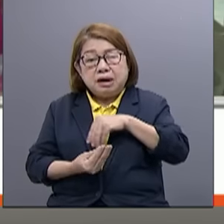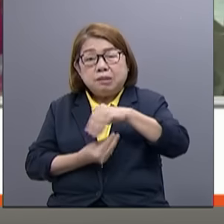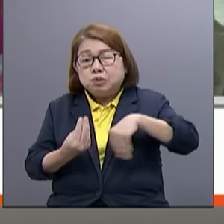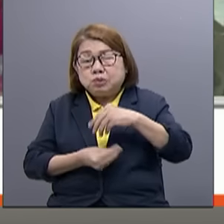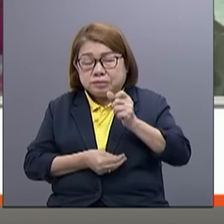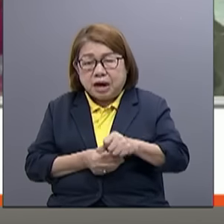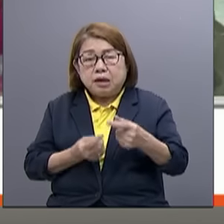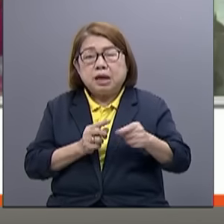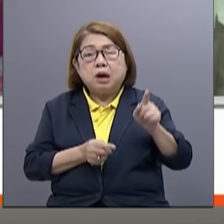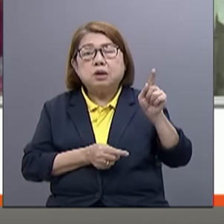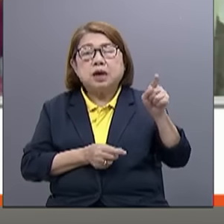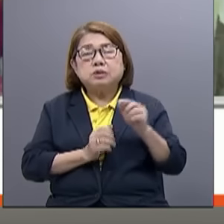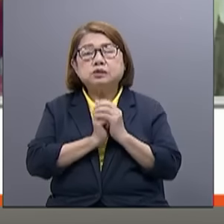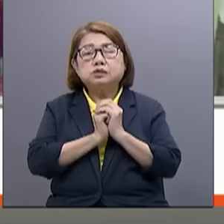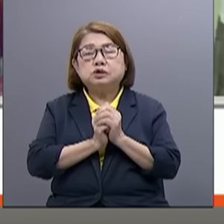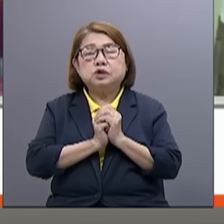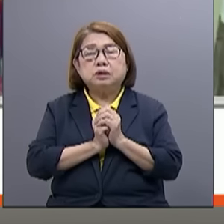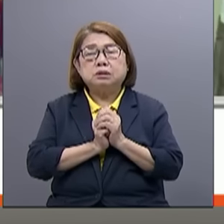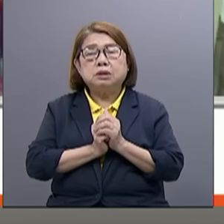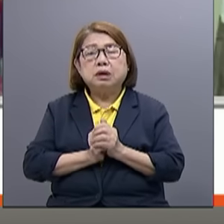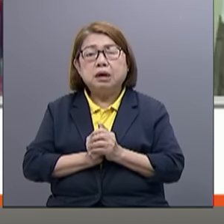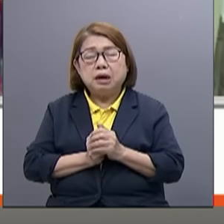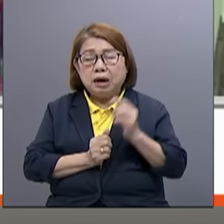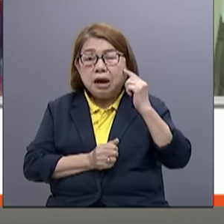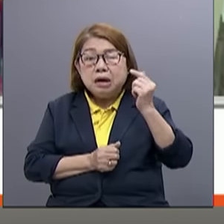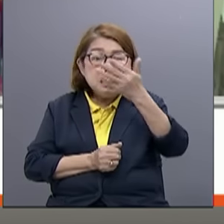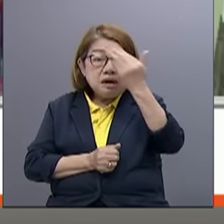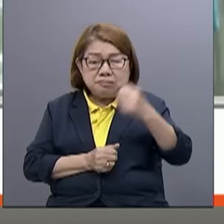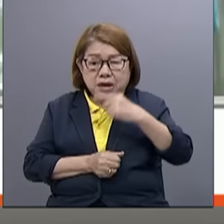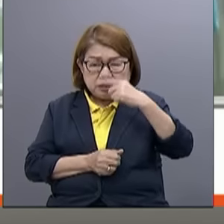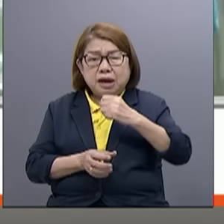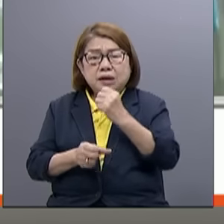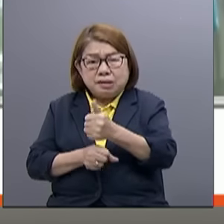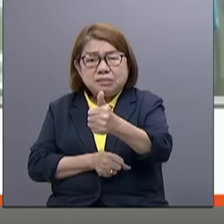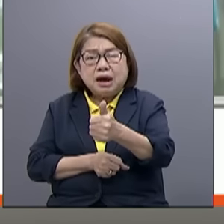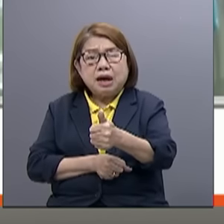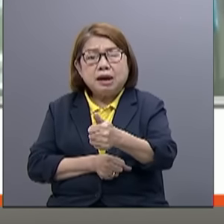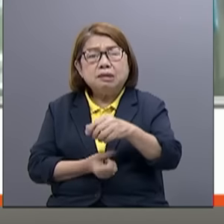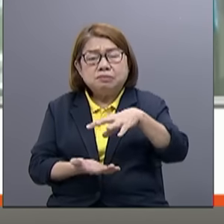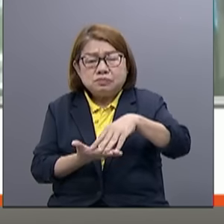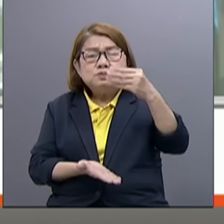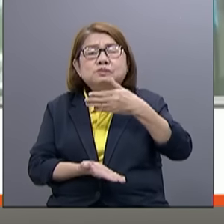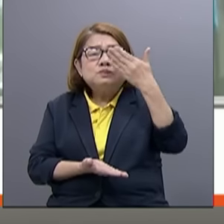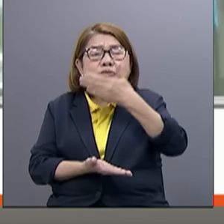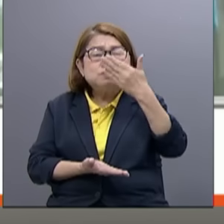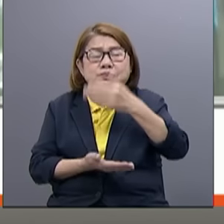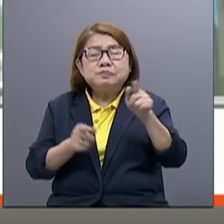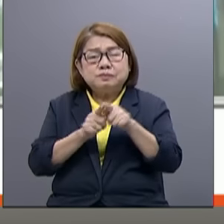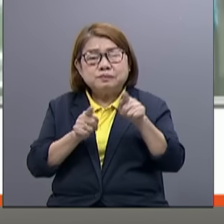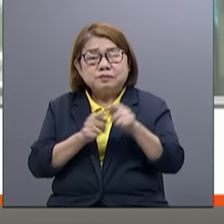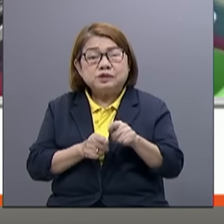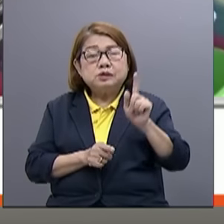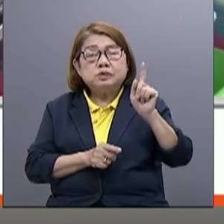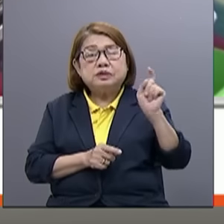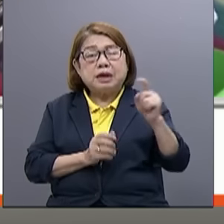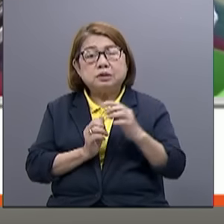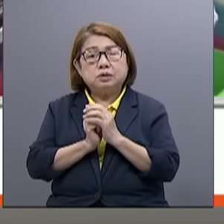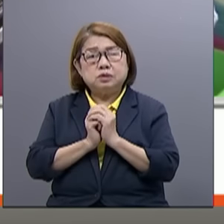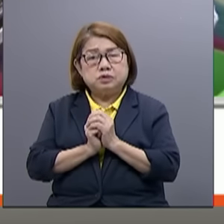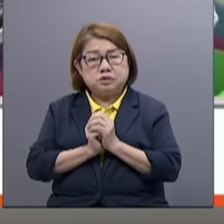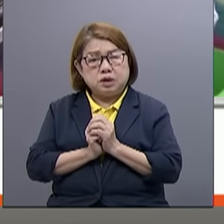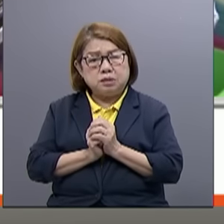งคิดว่าของเหล่านี้ไทยก็ผลิตได้ค่ะหรือแม้แต่ทิชชู่ค่ะทุกวันนี้เป็นของจีนสังเก